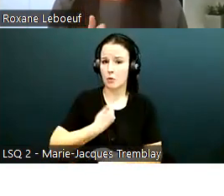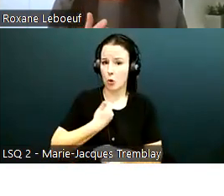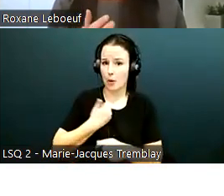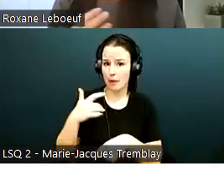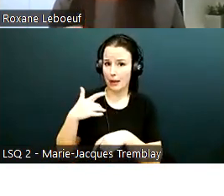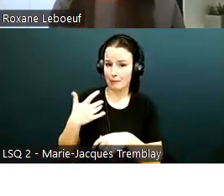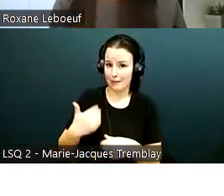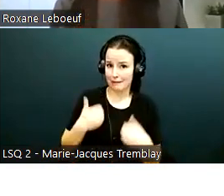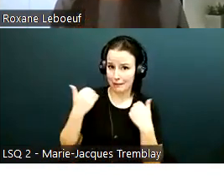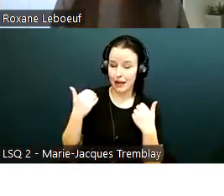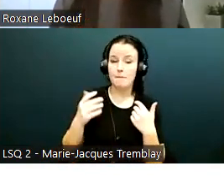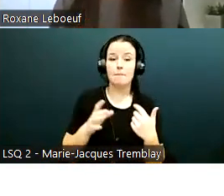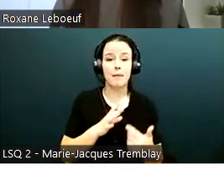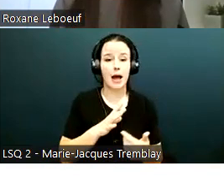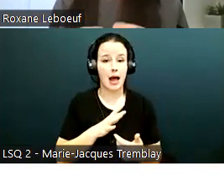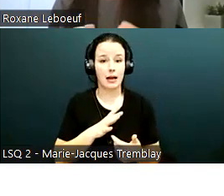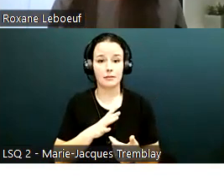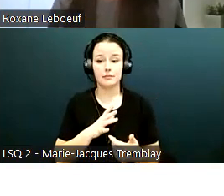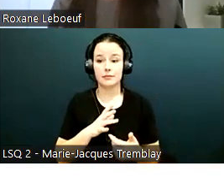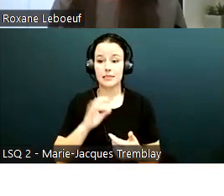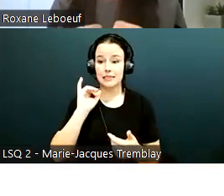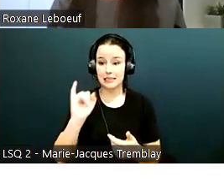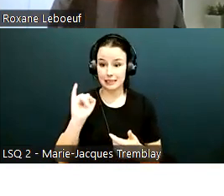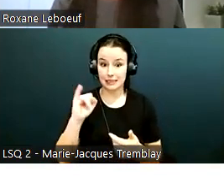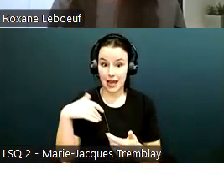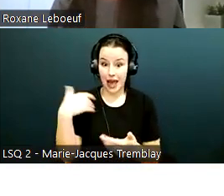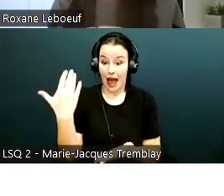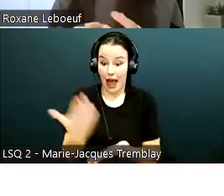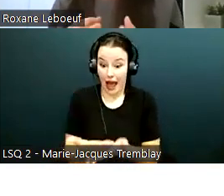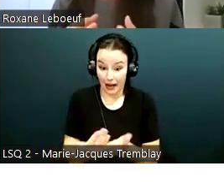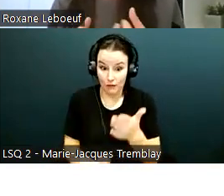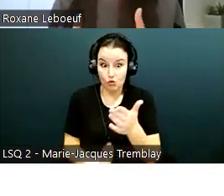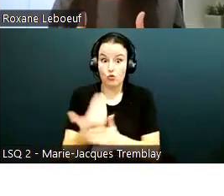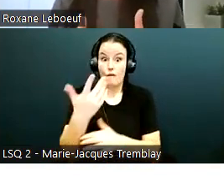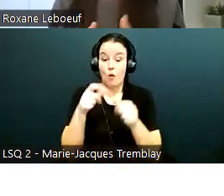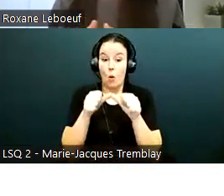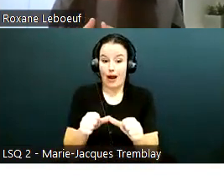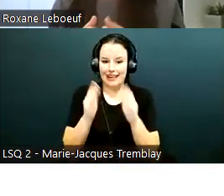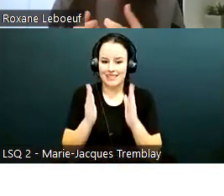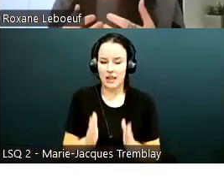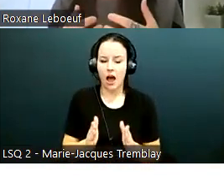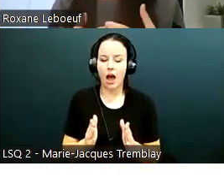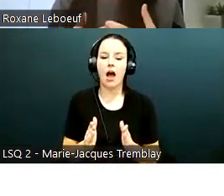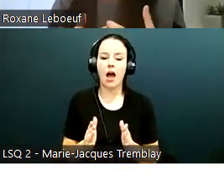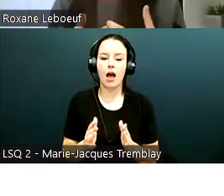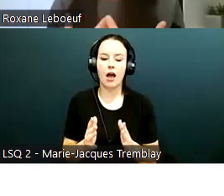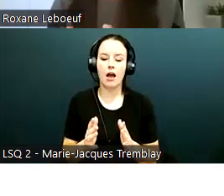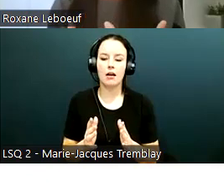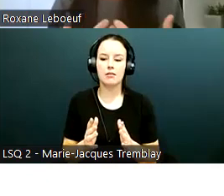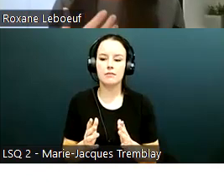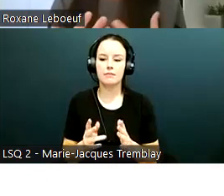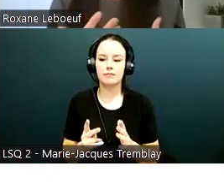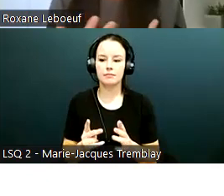ressorti à travers les entrevues, c'est que le fait d'arriver en résidence, être un nouveau résident, souvent, ça met les gens dans